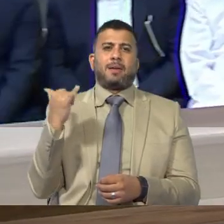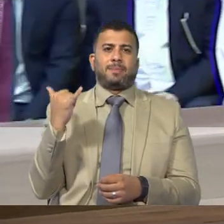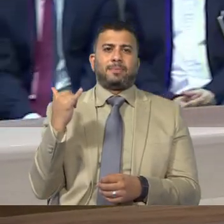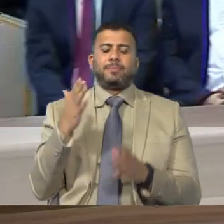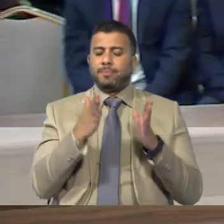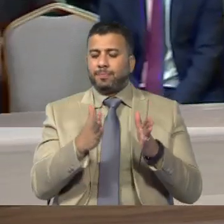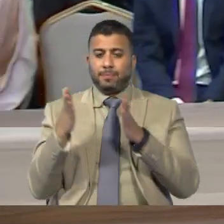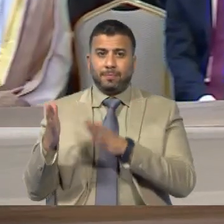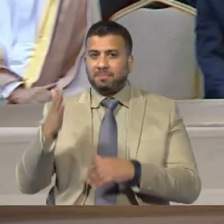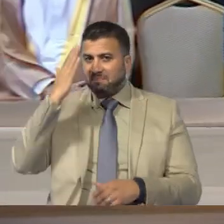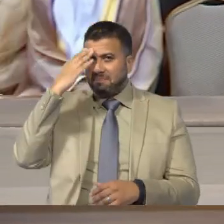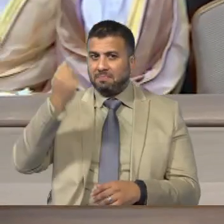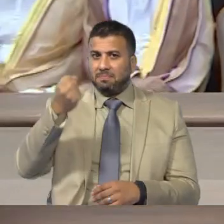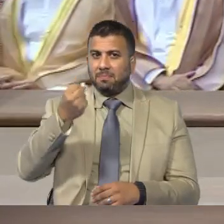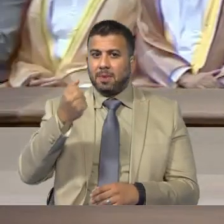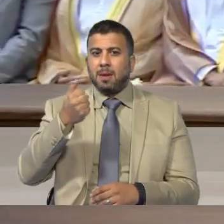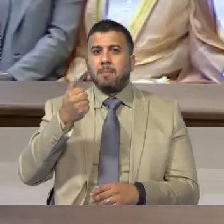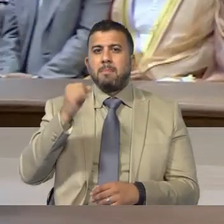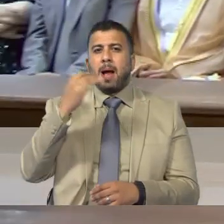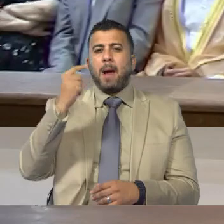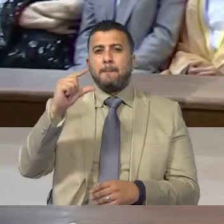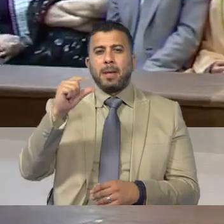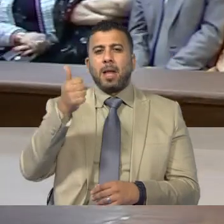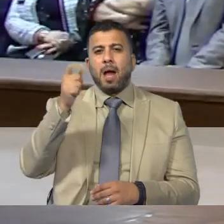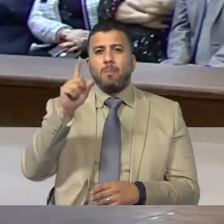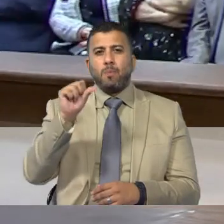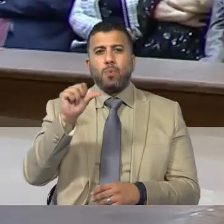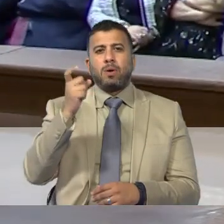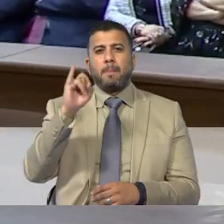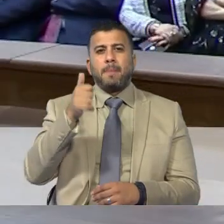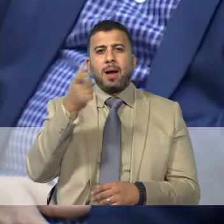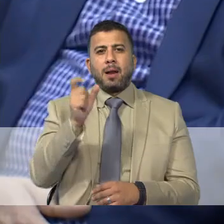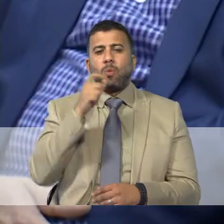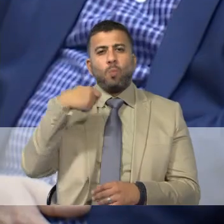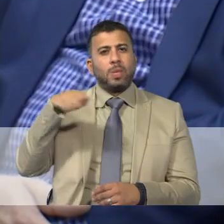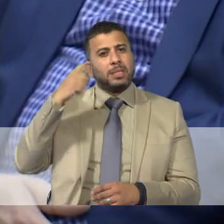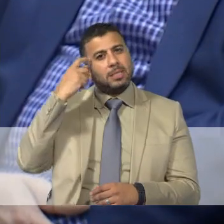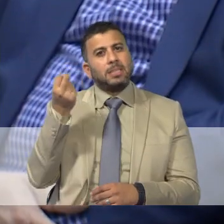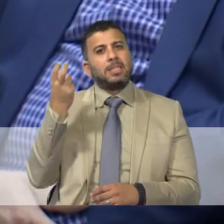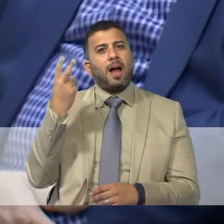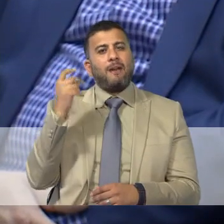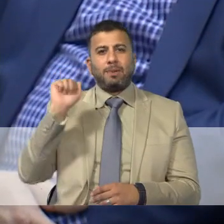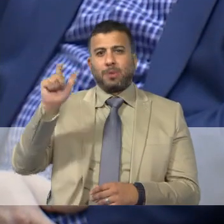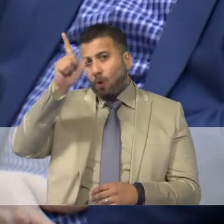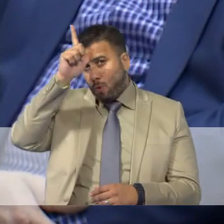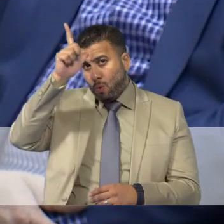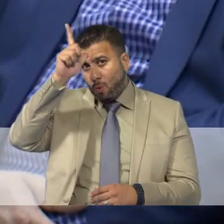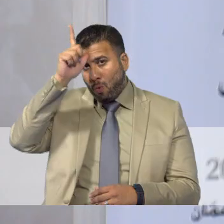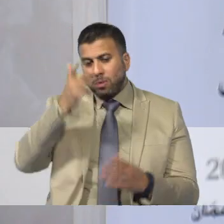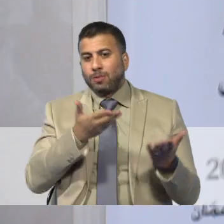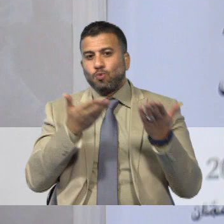جهته رحب معالي الدكتور محمد أبو رمان وزير الثقافة الأردني بضيوف ملتقى الشارقة